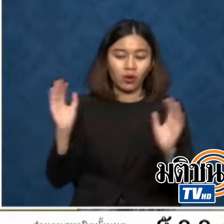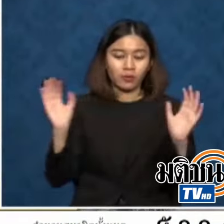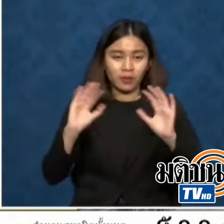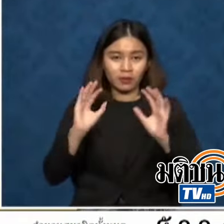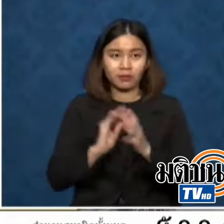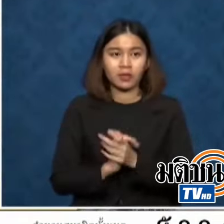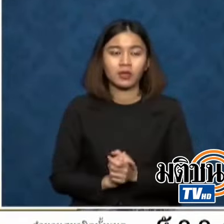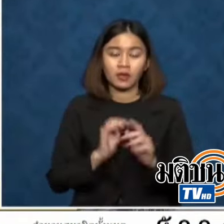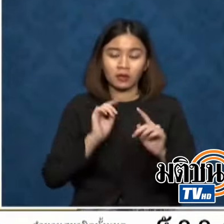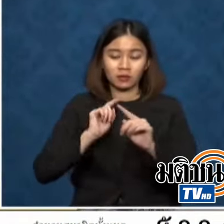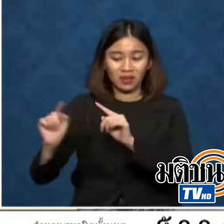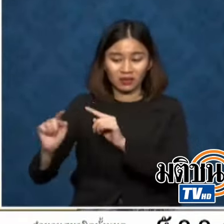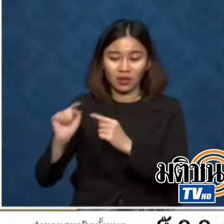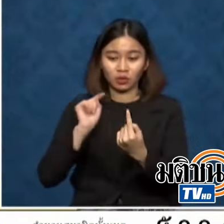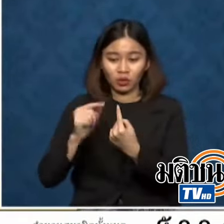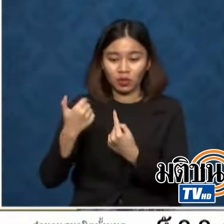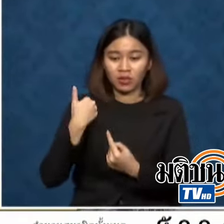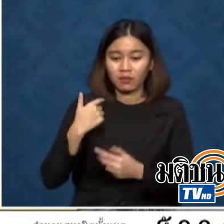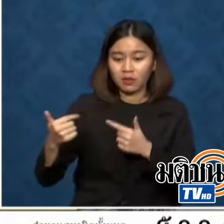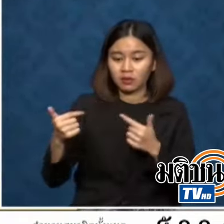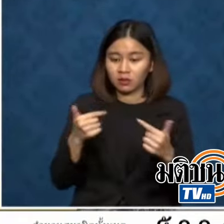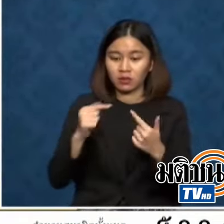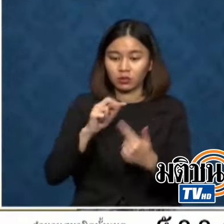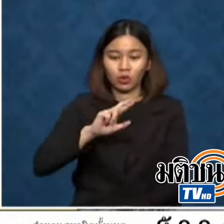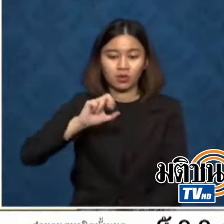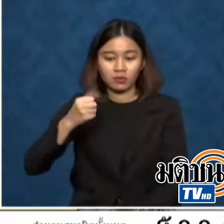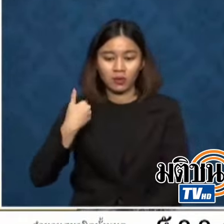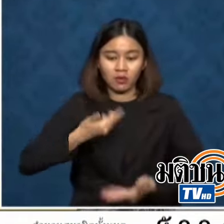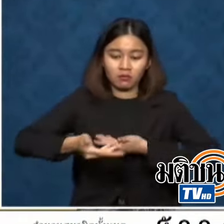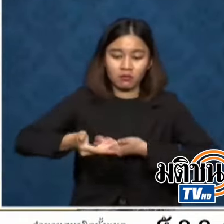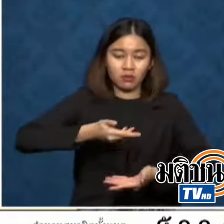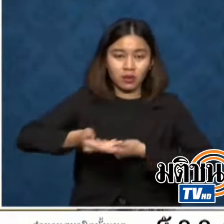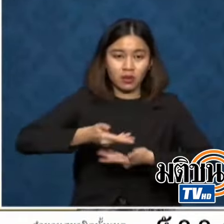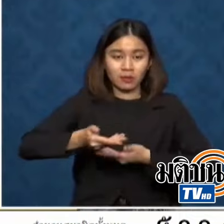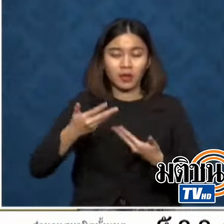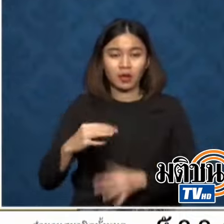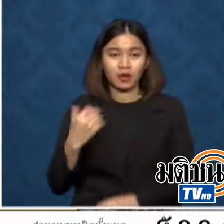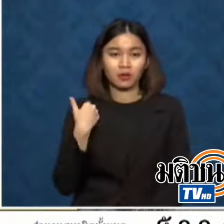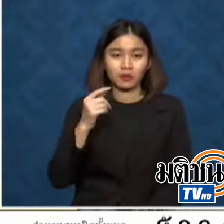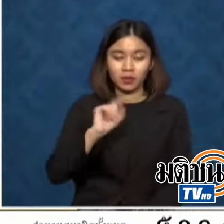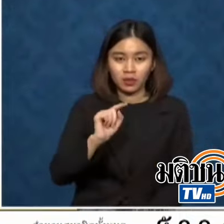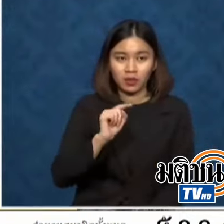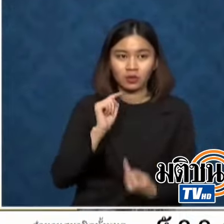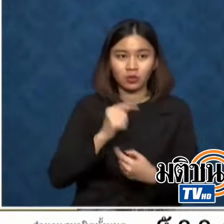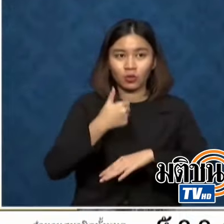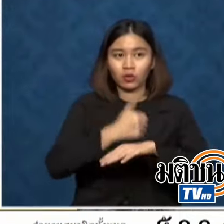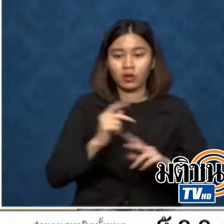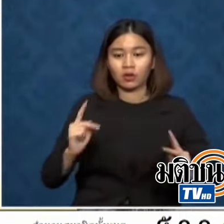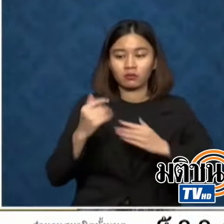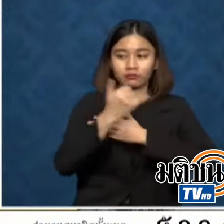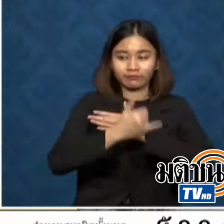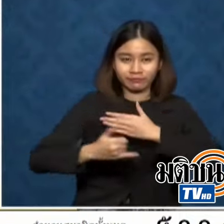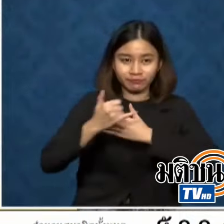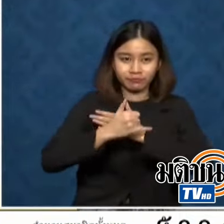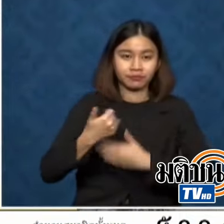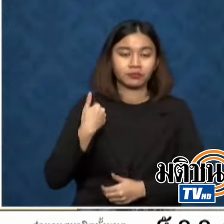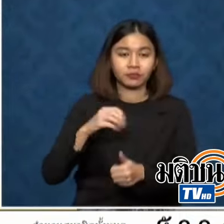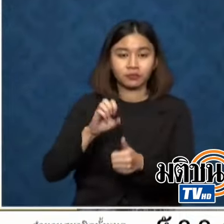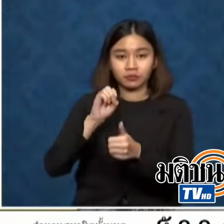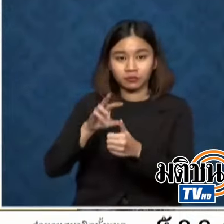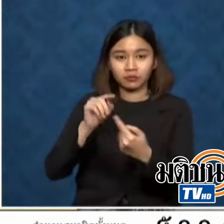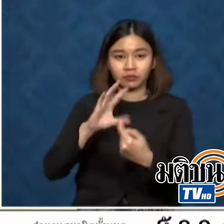นะครับหลายสิ่งหลายอย่างที่มีการถกกันในสภามีการแลกเปลี่ยนแล้วนะครับไม่ว่าจะเป็นท่านรัฐมนตรีต่างประเทศก็ได้รับข้อเสนอ